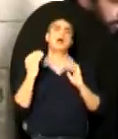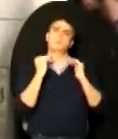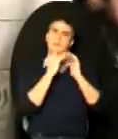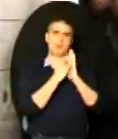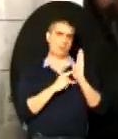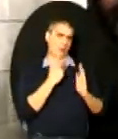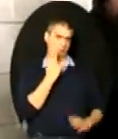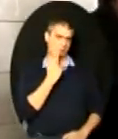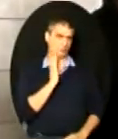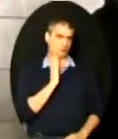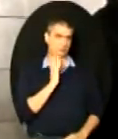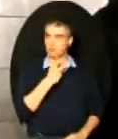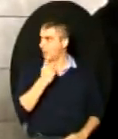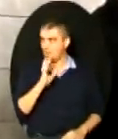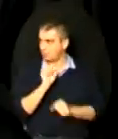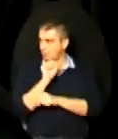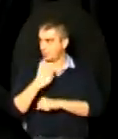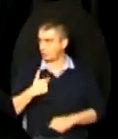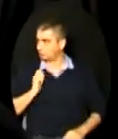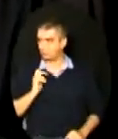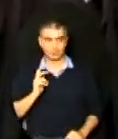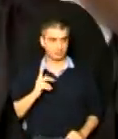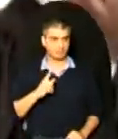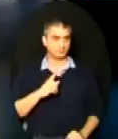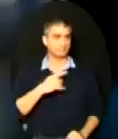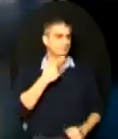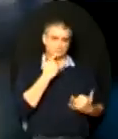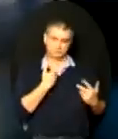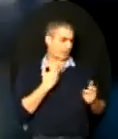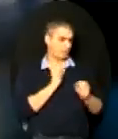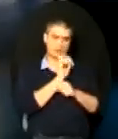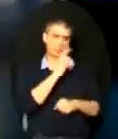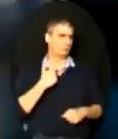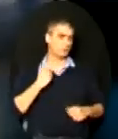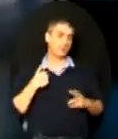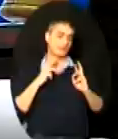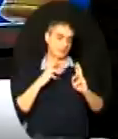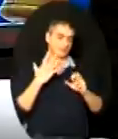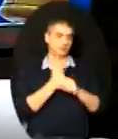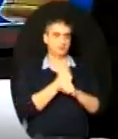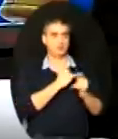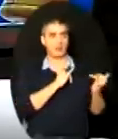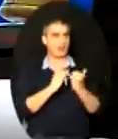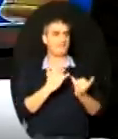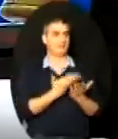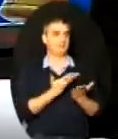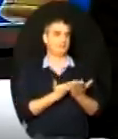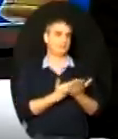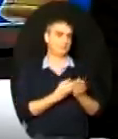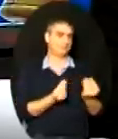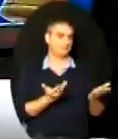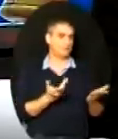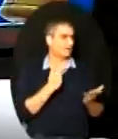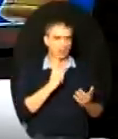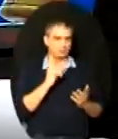כמובן, אבל לא צריך לצאת מפרופורציה. כרגע אין לי טענות השב"כ, אני מאוד מקווה שיצליחו להביא פה איזשהו בשר, אבל כן,